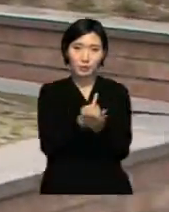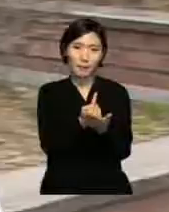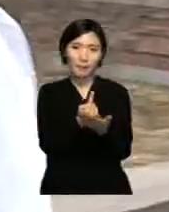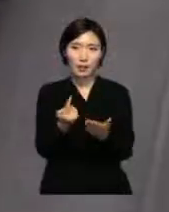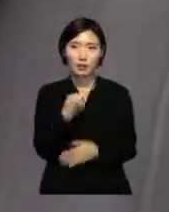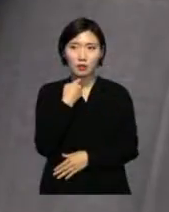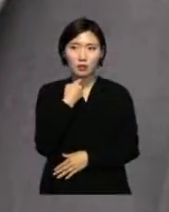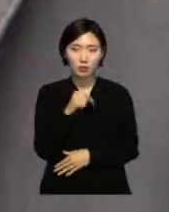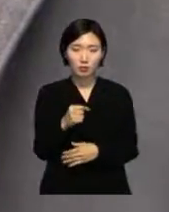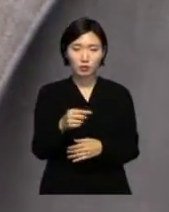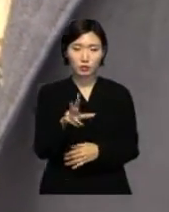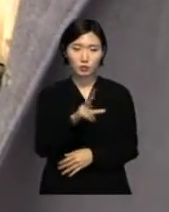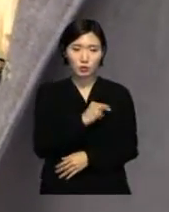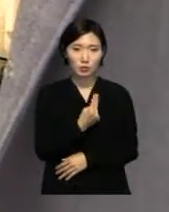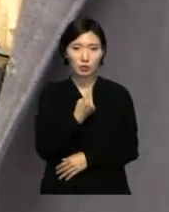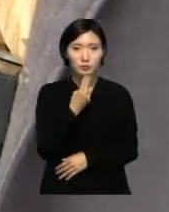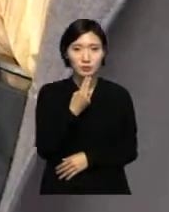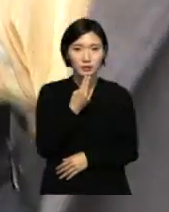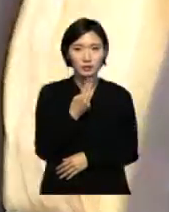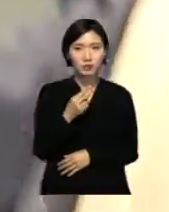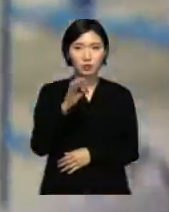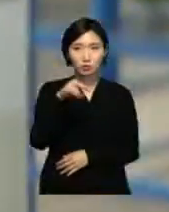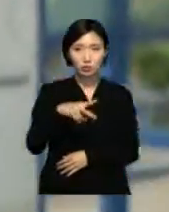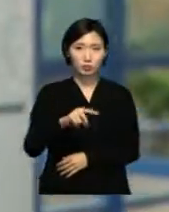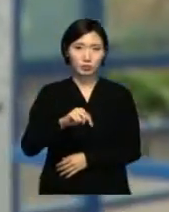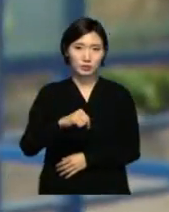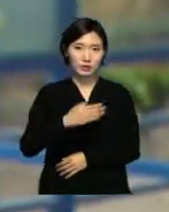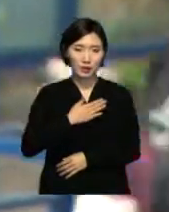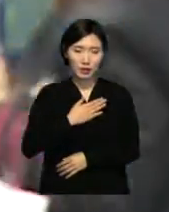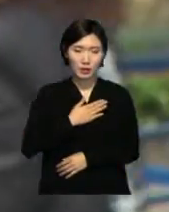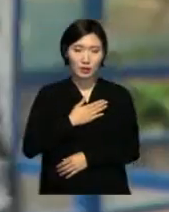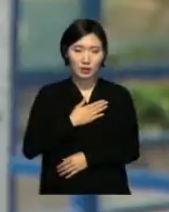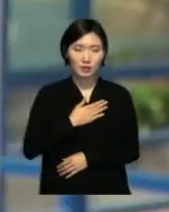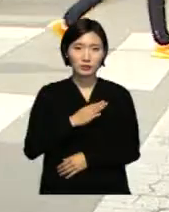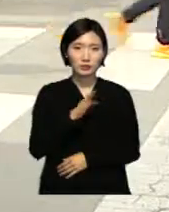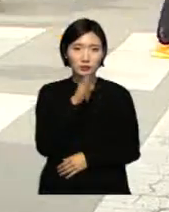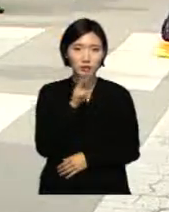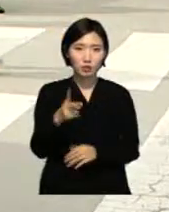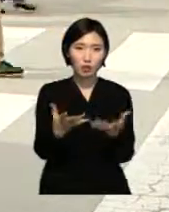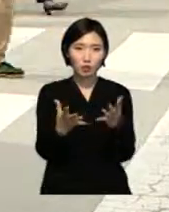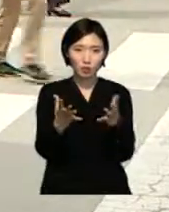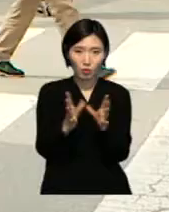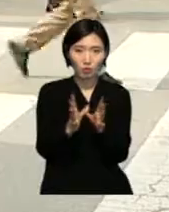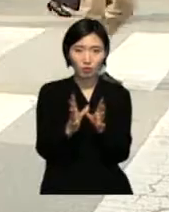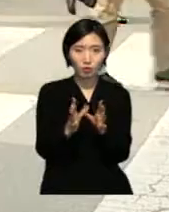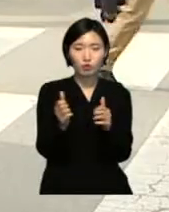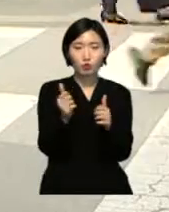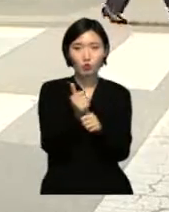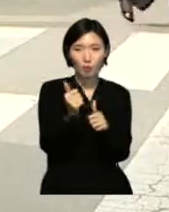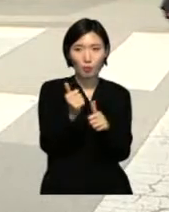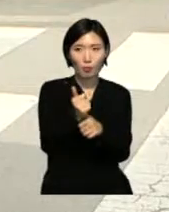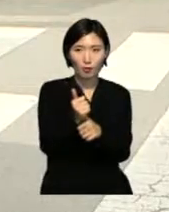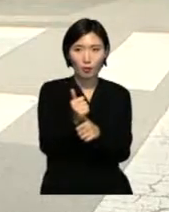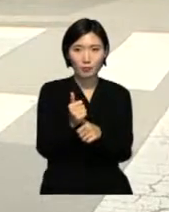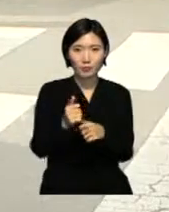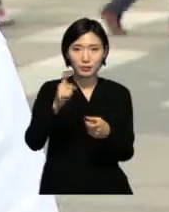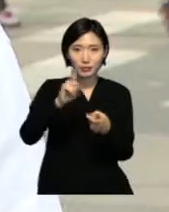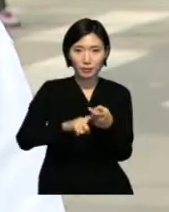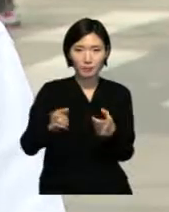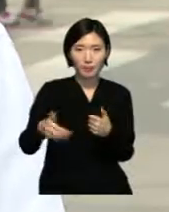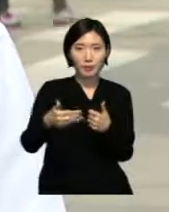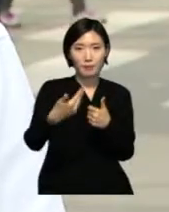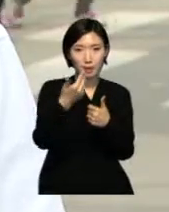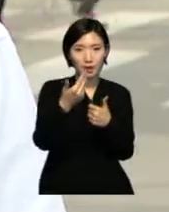유재훈 후보는 본인이야말로 진정한 여권 후보임을 주장하며 지지층 공략에 나섰습니다. 저는